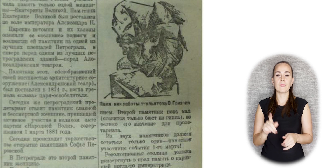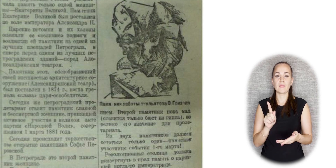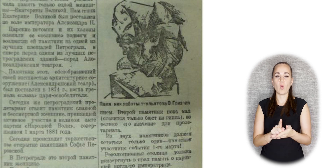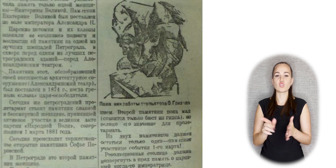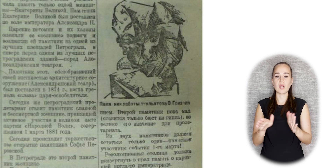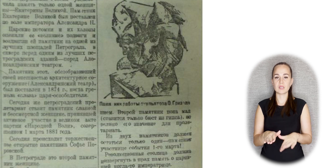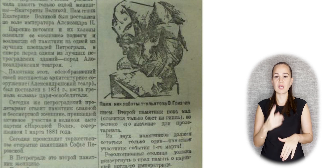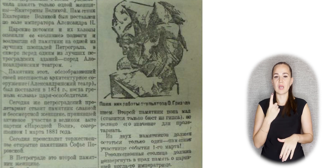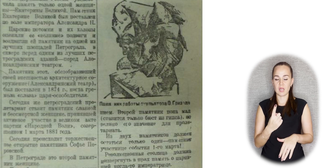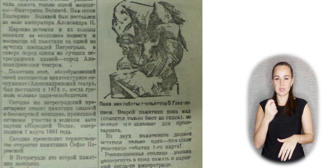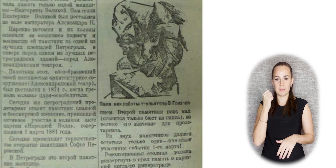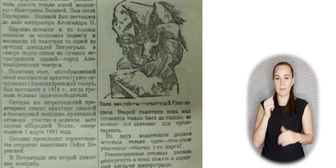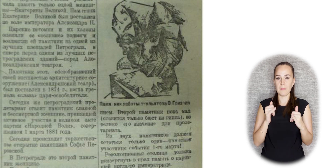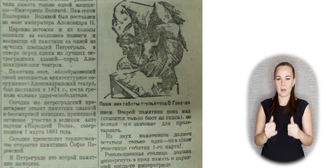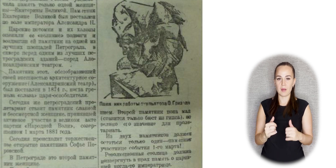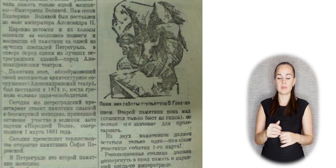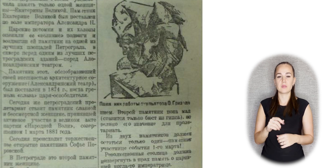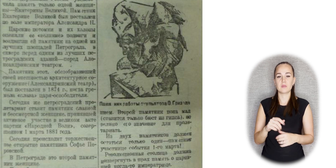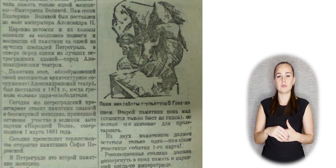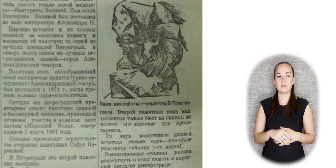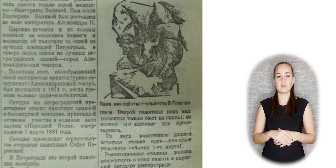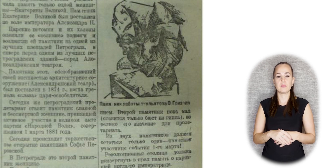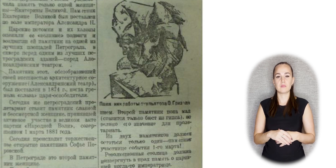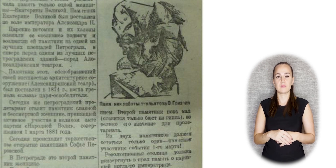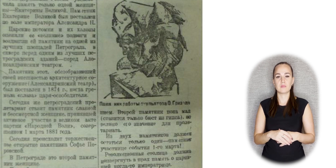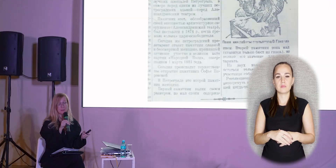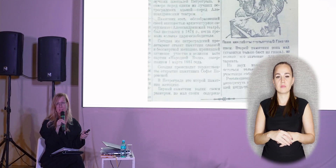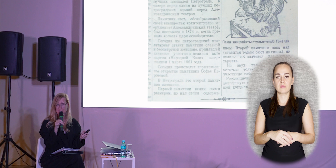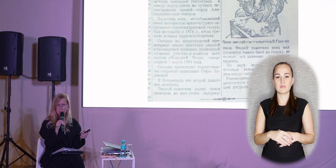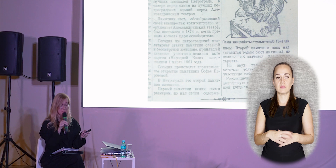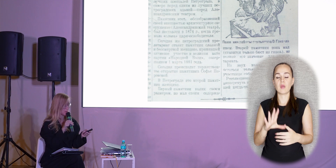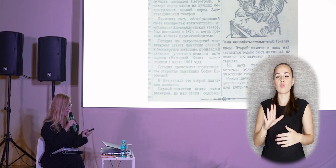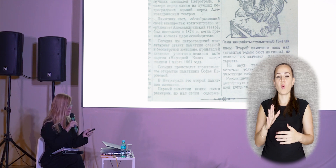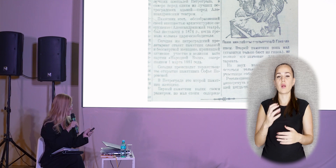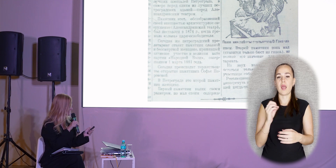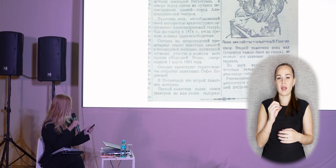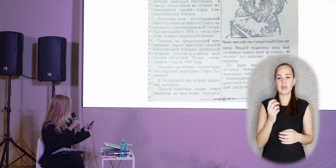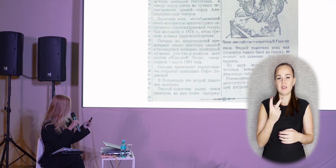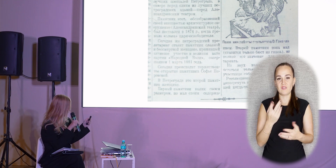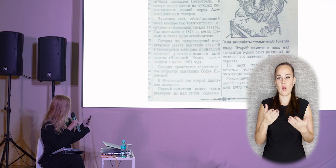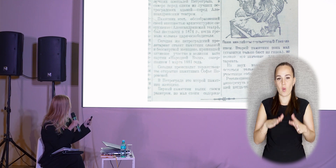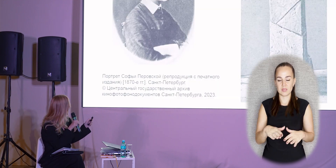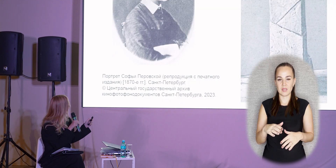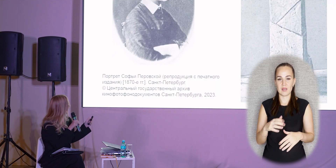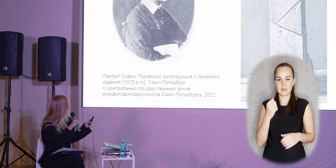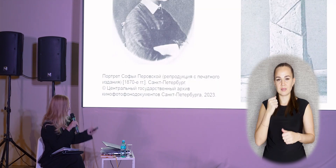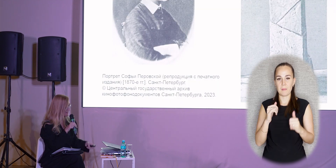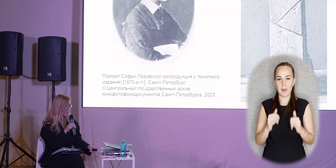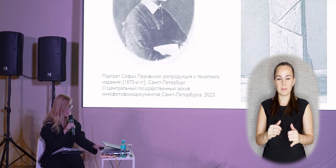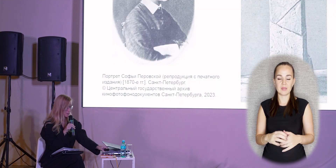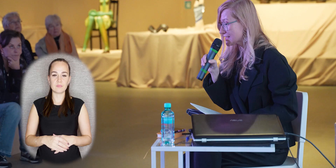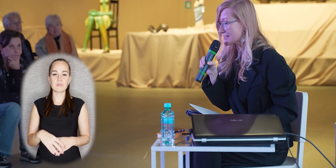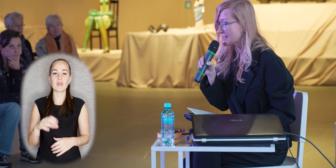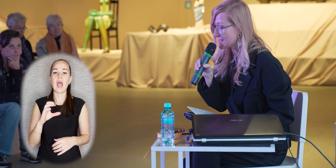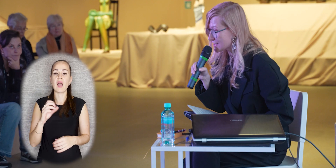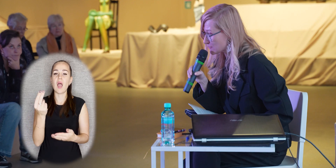только один. Намекаю, что должен остаться памятник Перовской на улицах, но останется, как мы знаем, вами памятник Екатерине Второй. Я